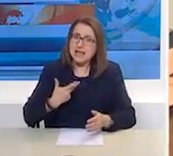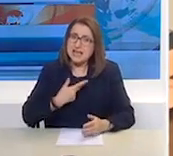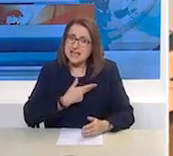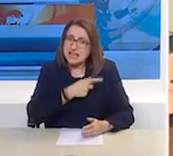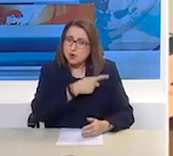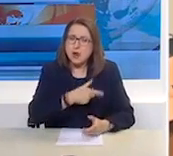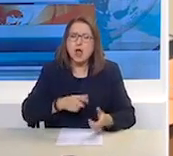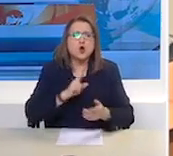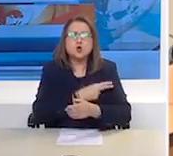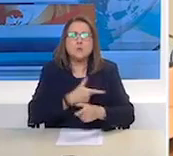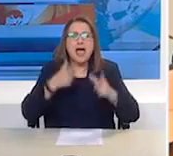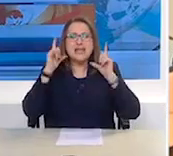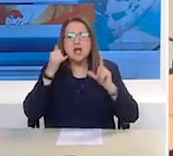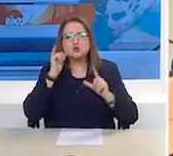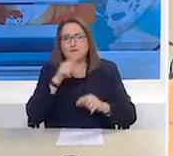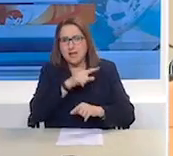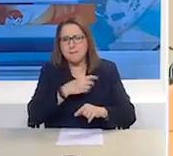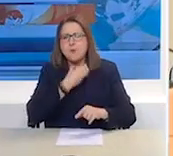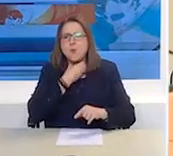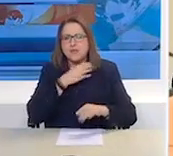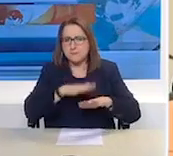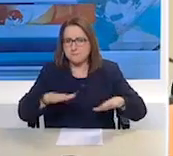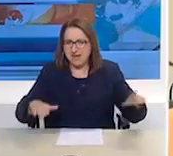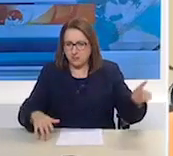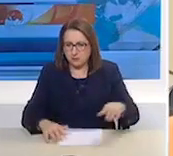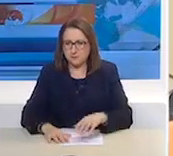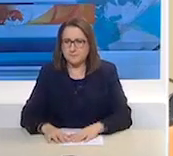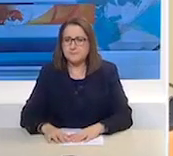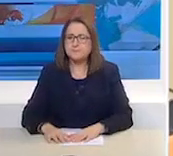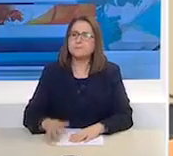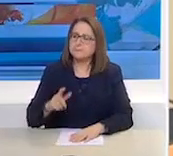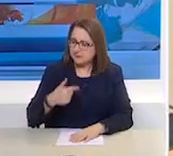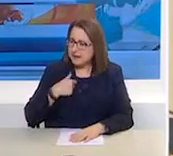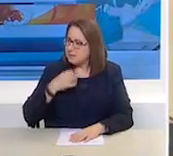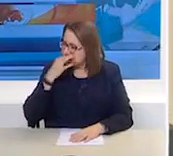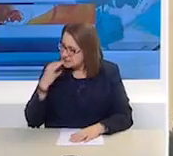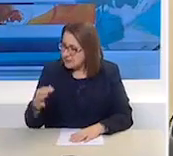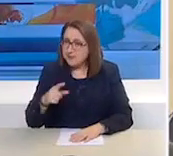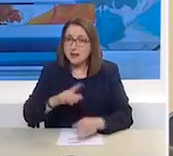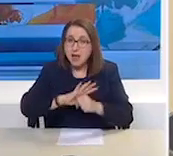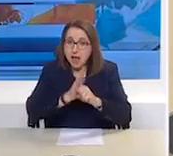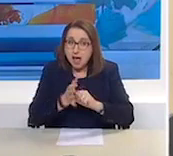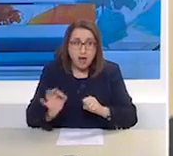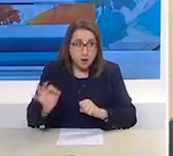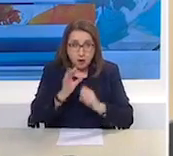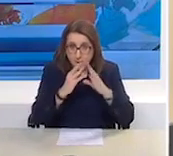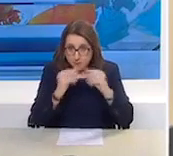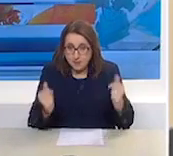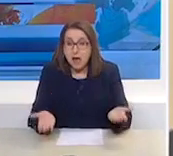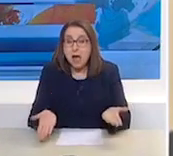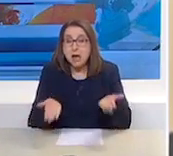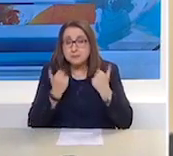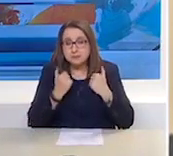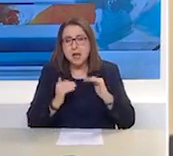Έχουμε καταστήσει σαφές ότι η πανδημία δεν έχει φύγει, είναι ακόμα εδώ. Και το σύστημα βρίσκεται σε λειτουργική ετοιμότητα προκειμένου